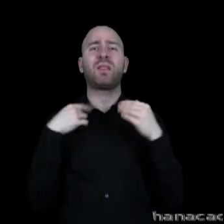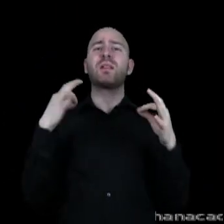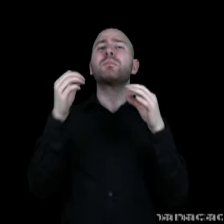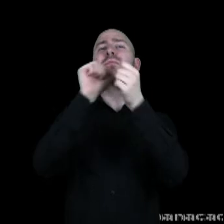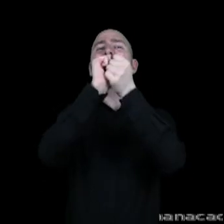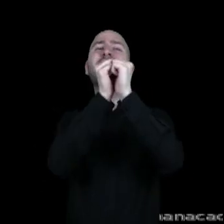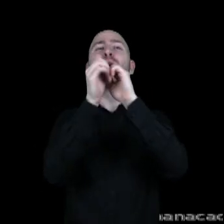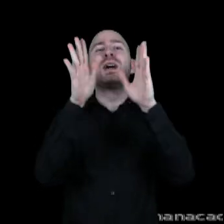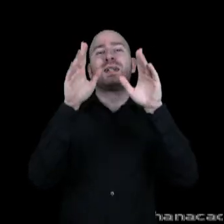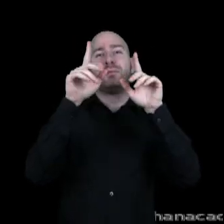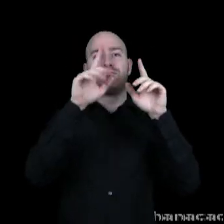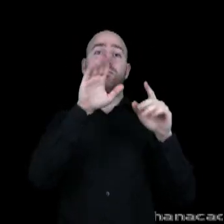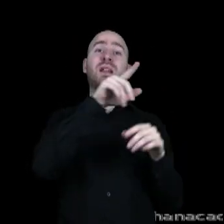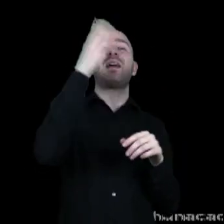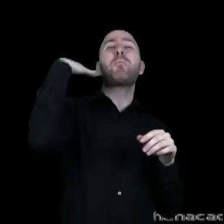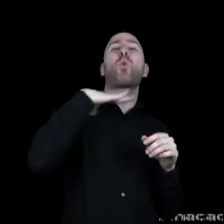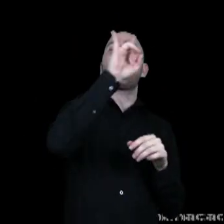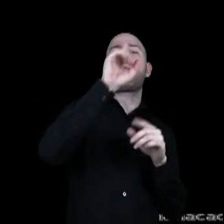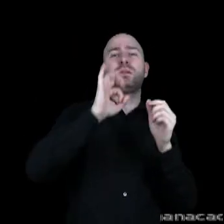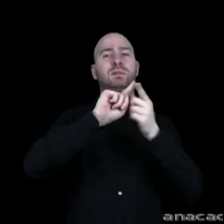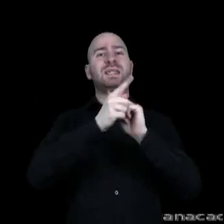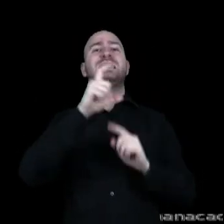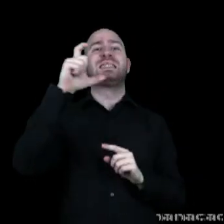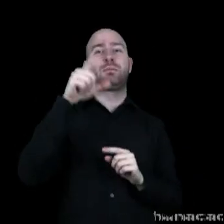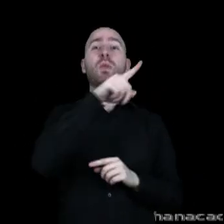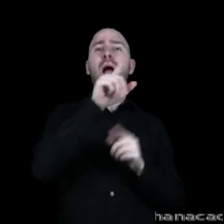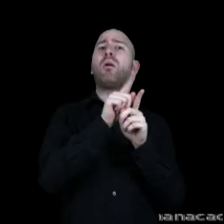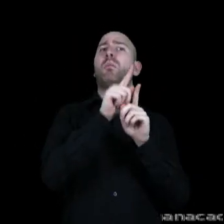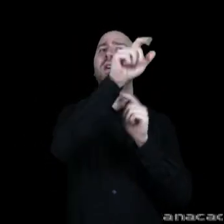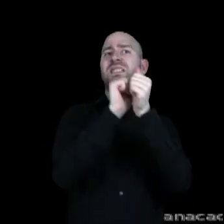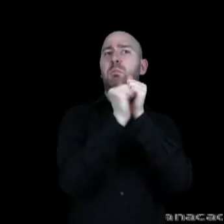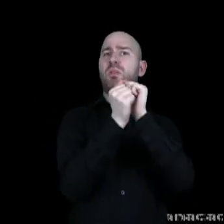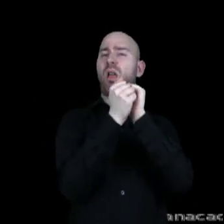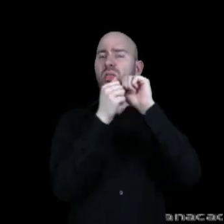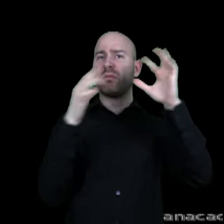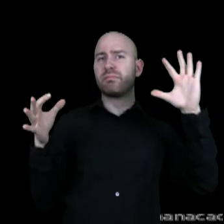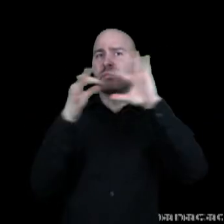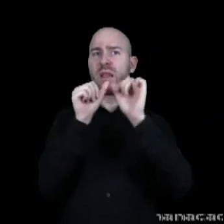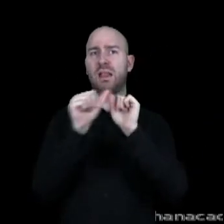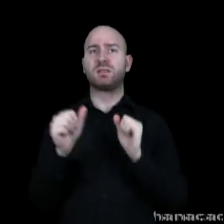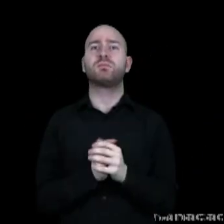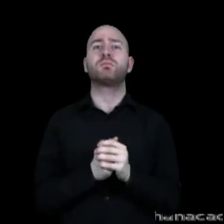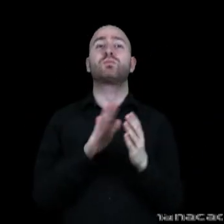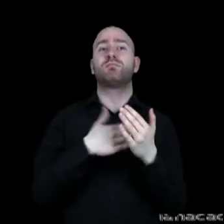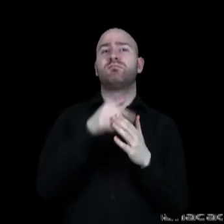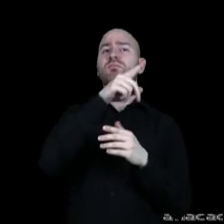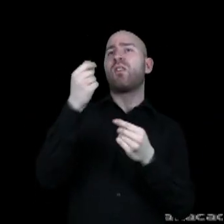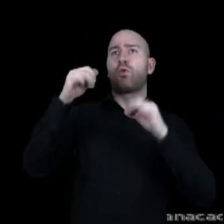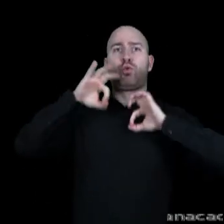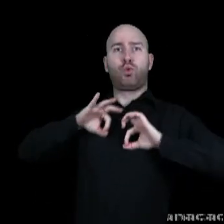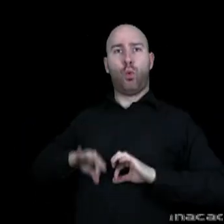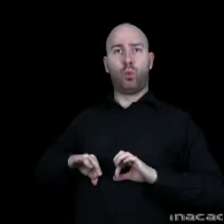sobie coś z lekcji matematyki. Zmienią się tylko symbole. Zamiast Y mamy C, ale nadal jest to zmienna zależna.